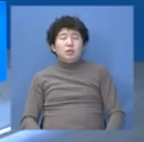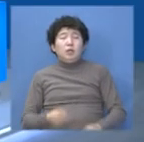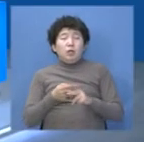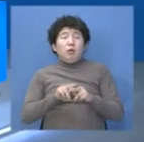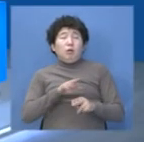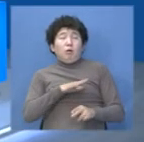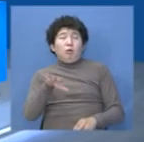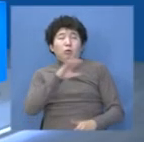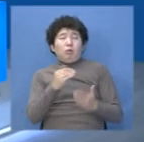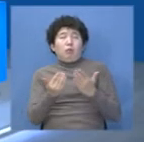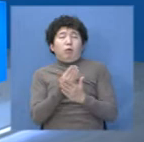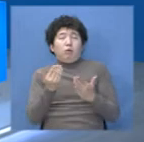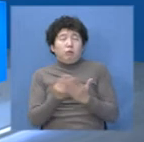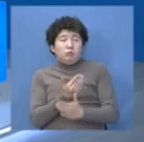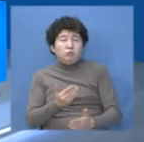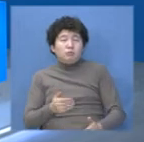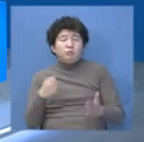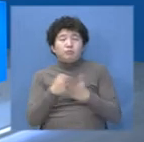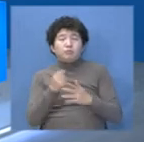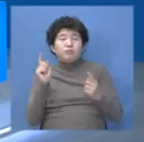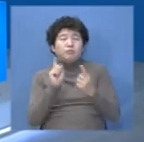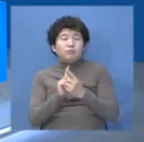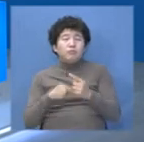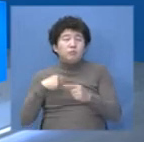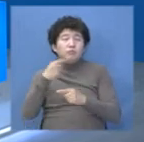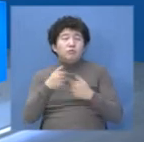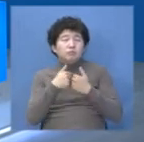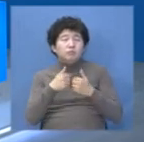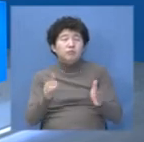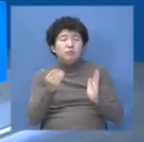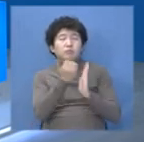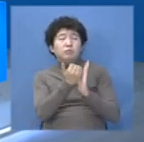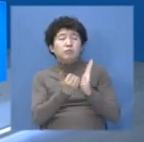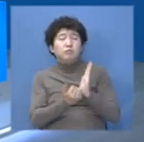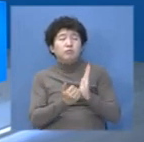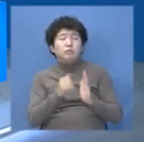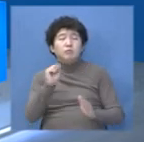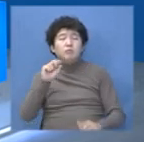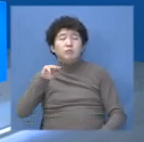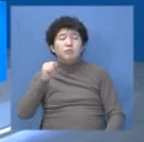все новости к текущему часу. До встречи в следующем выпуске программы «Алтай Акпарат».